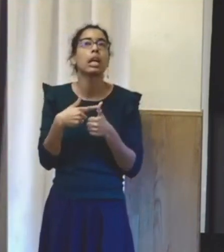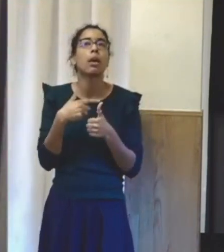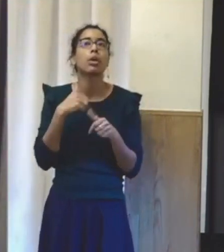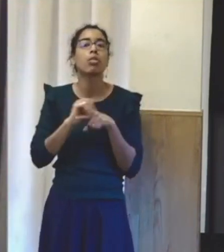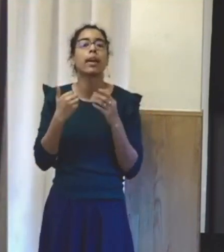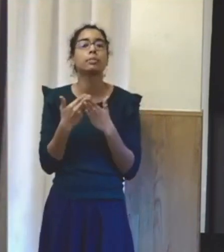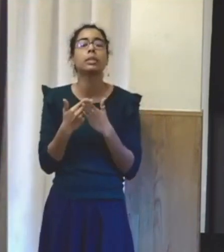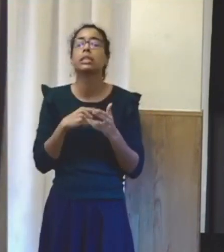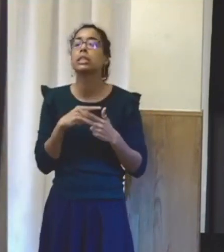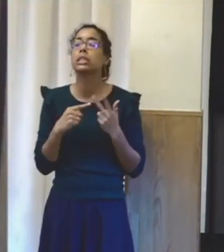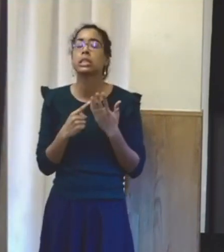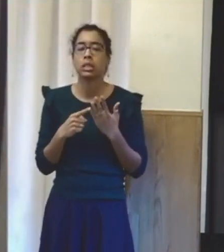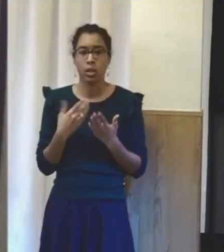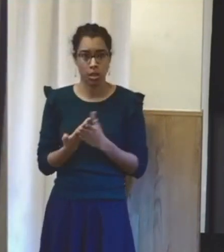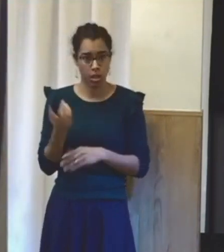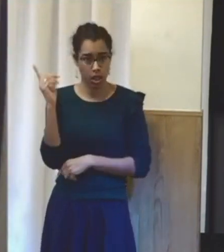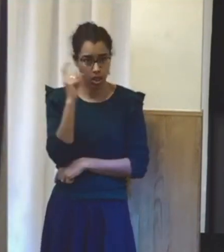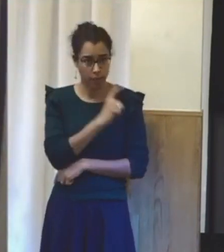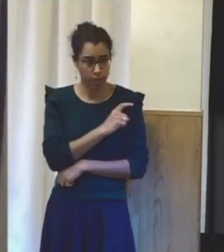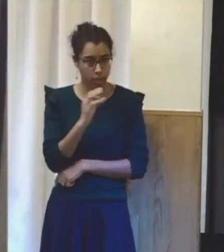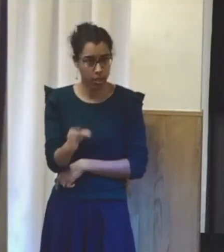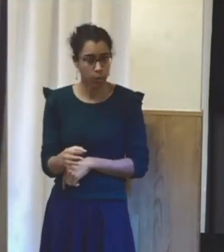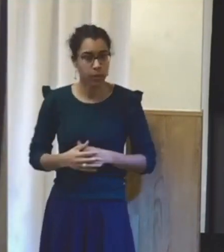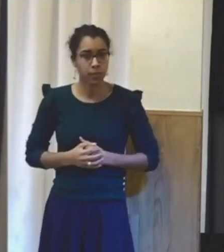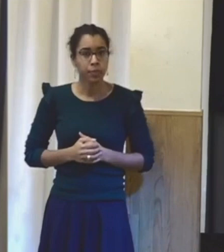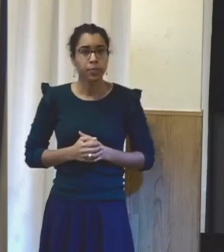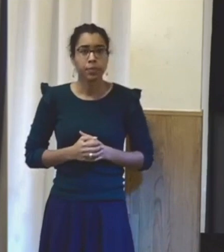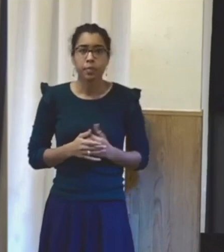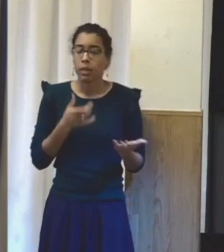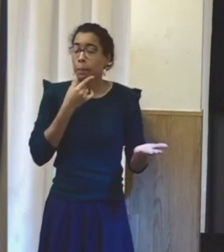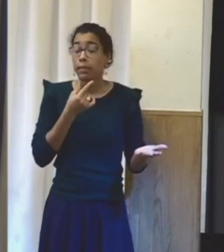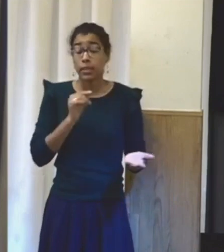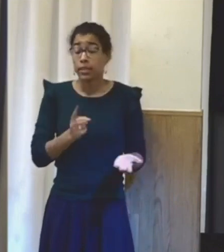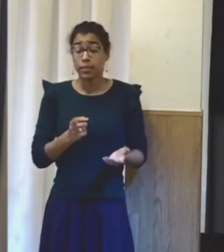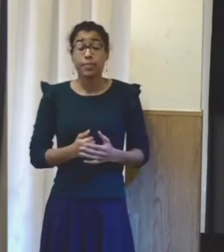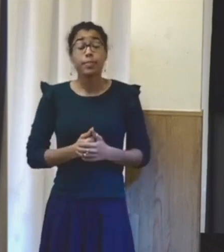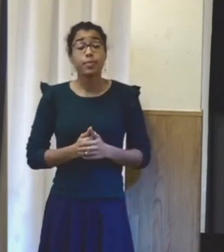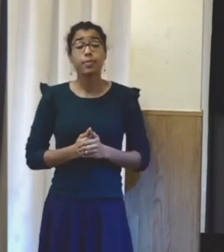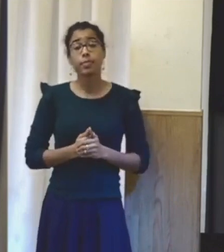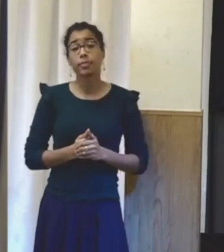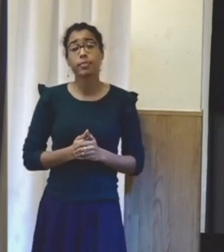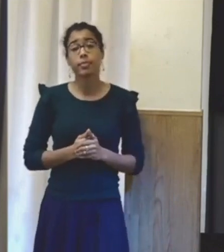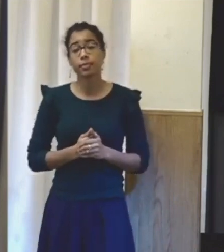cela. C'est difficile, hein? C'est pas évident du tout.